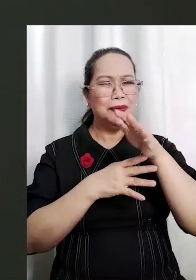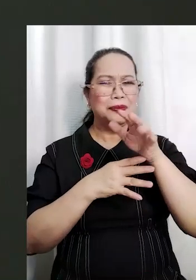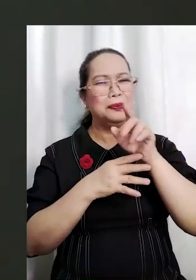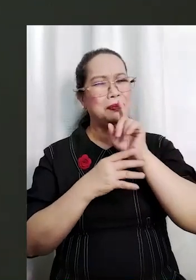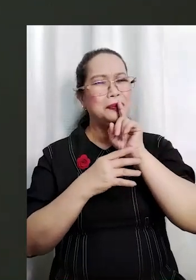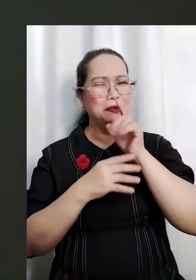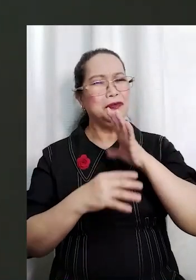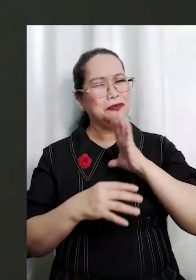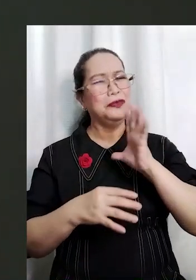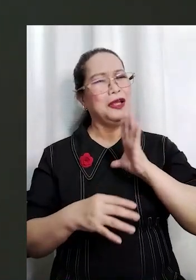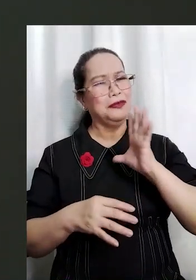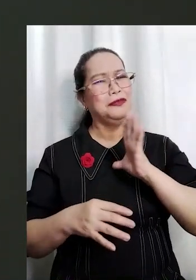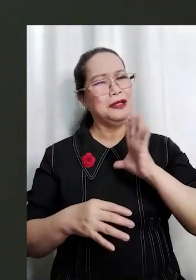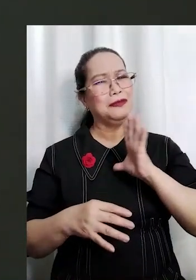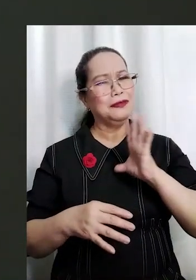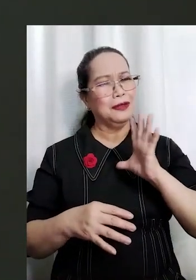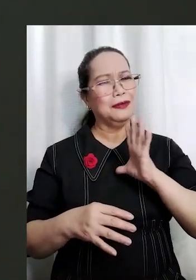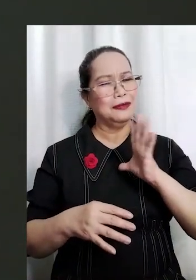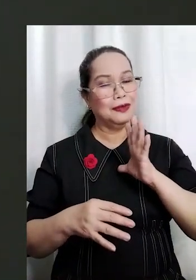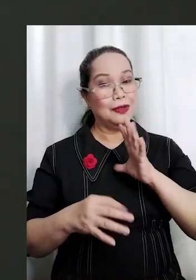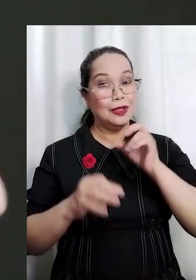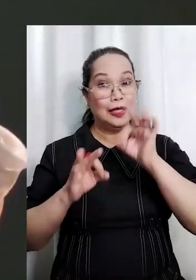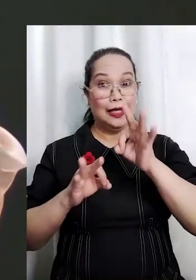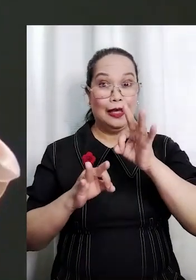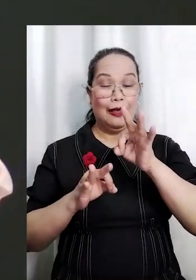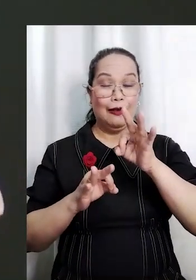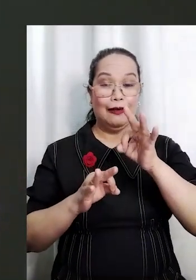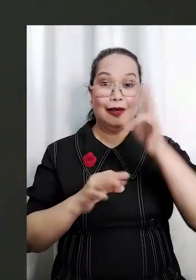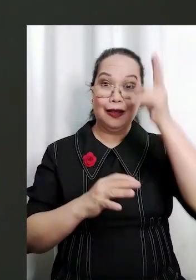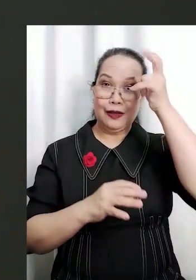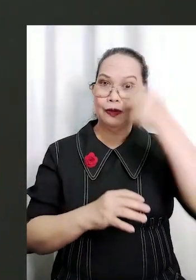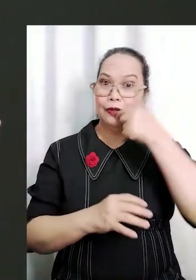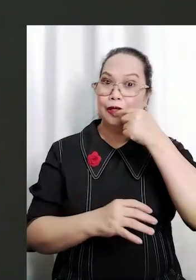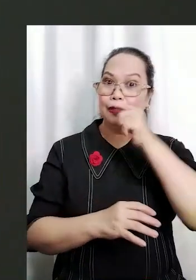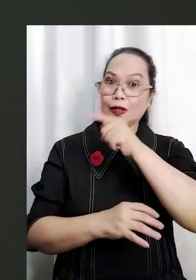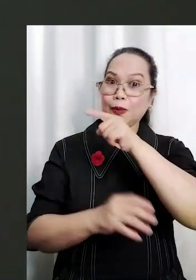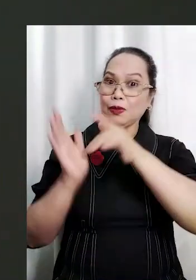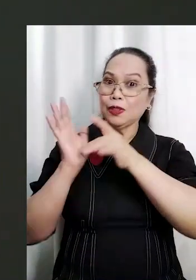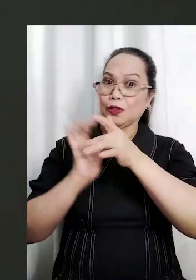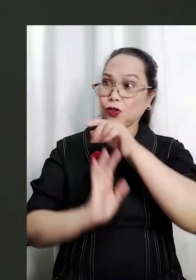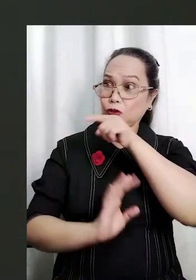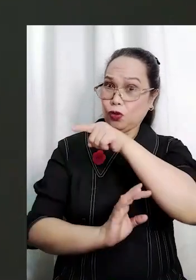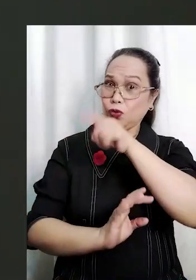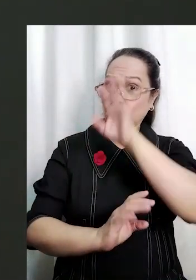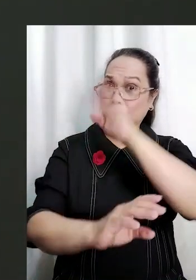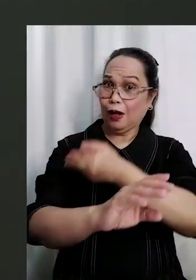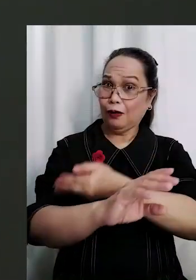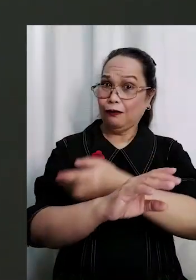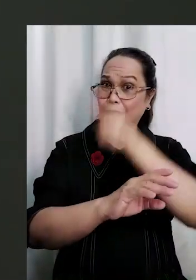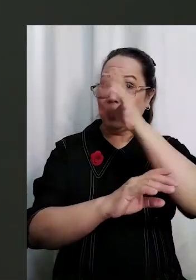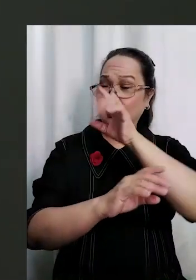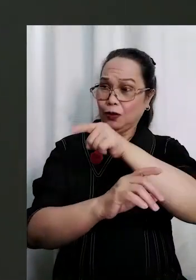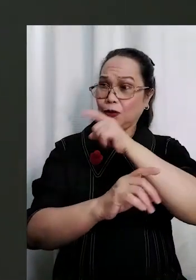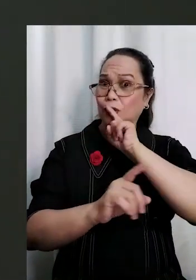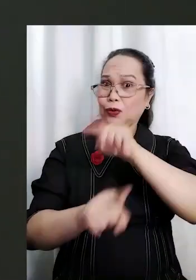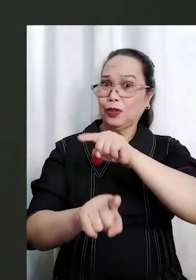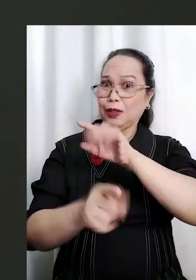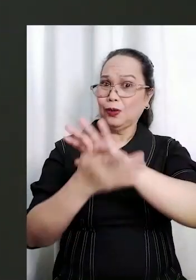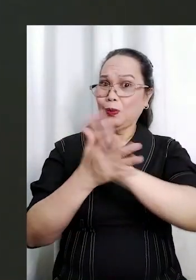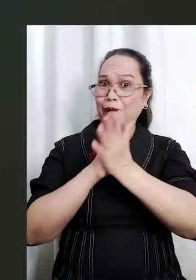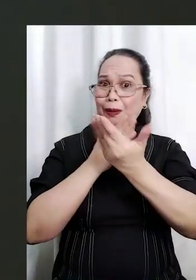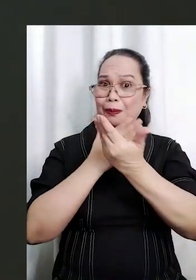God. Ang sabi nga ng devil, "If you are the Son of God, command this stone to become